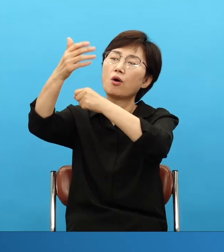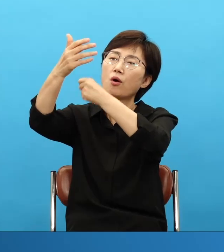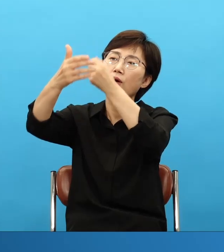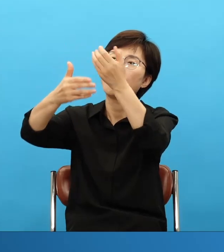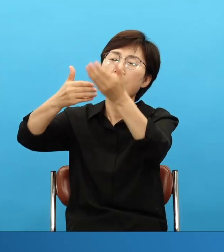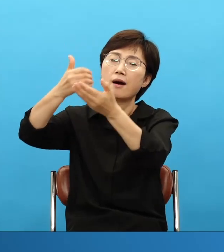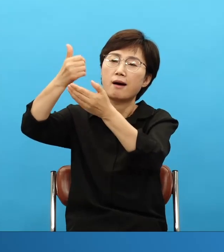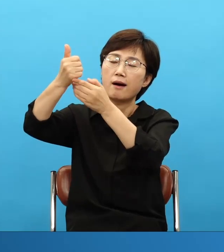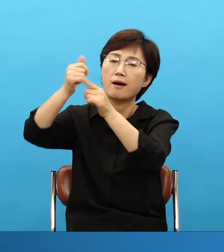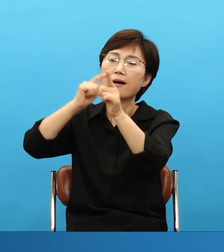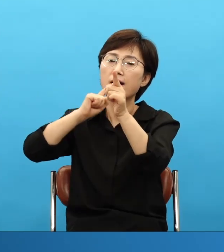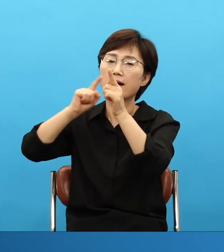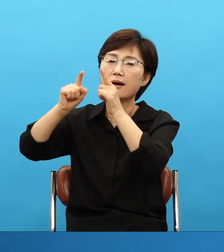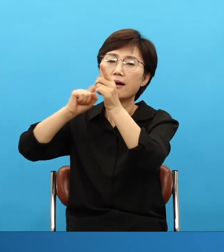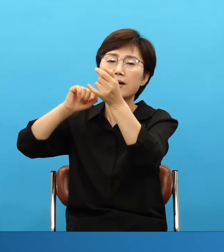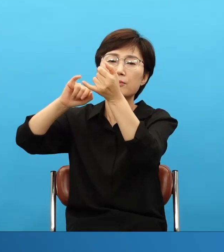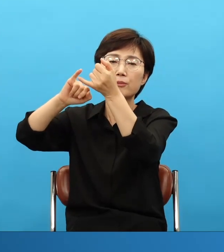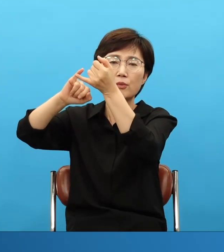주고서